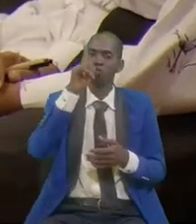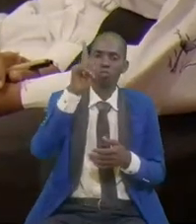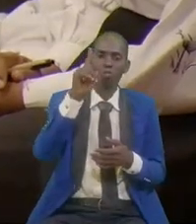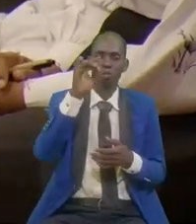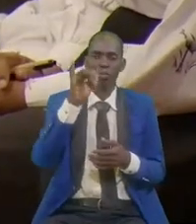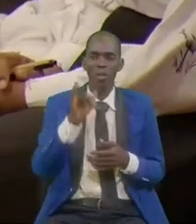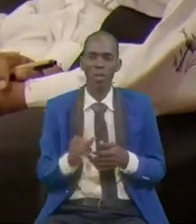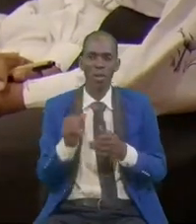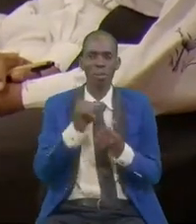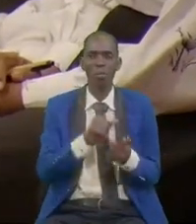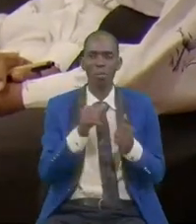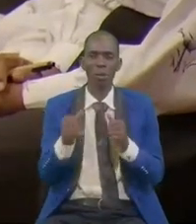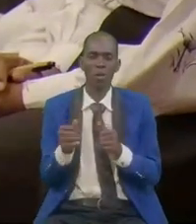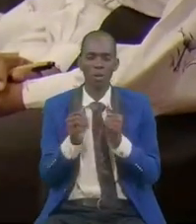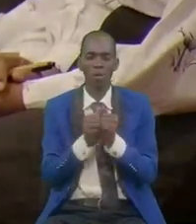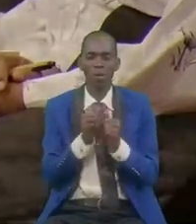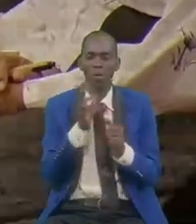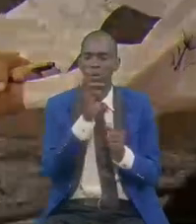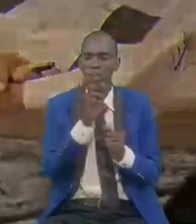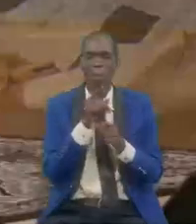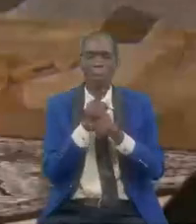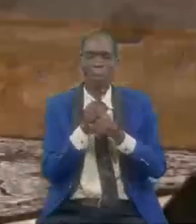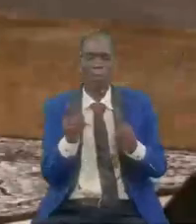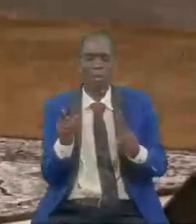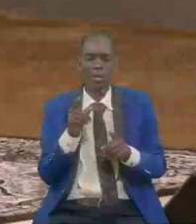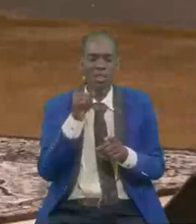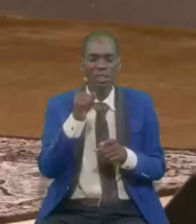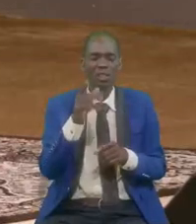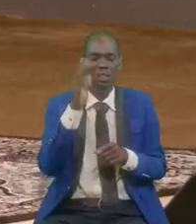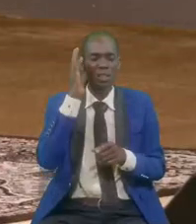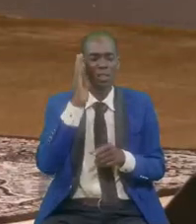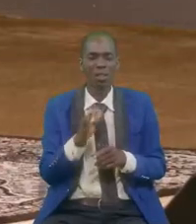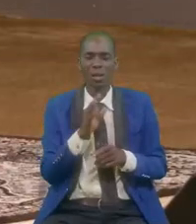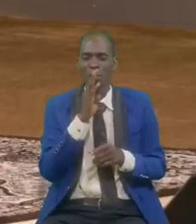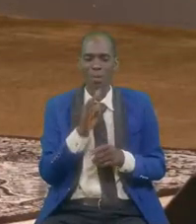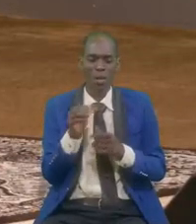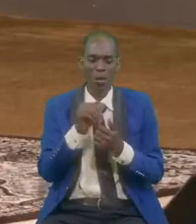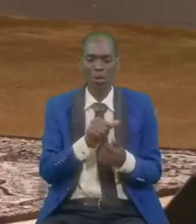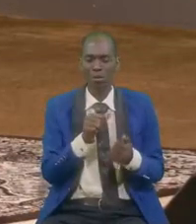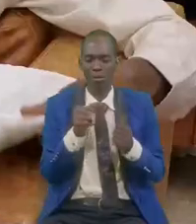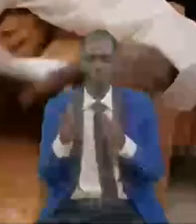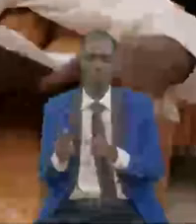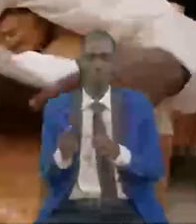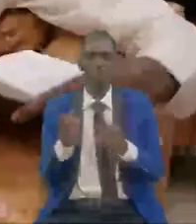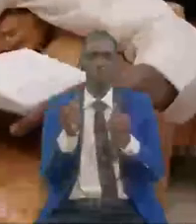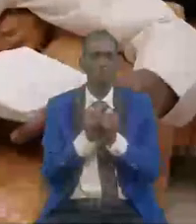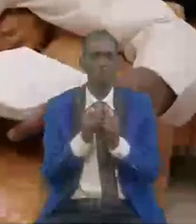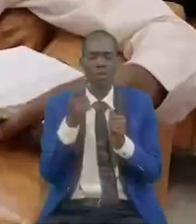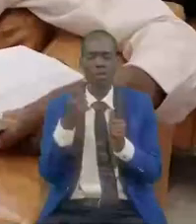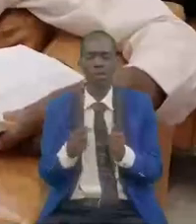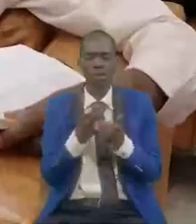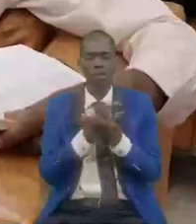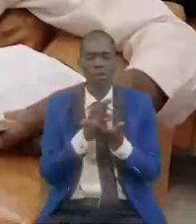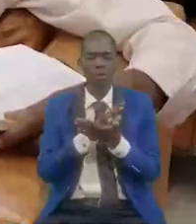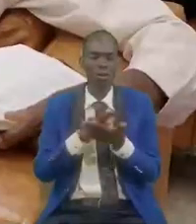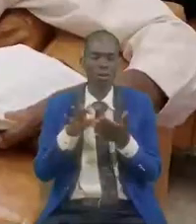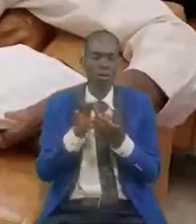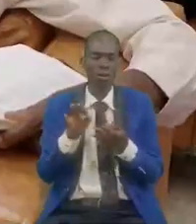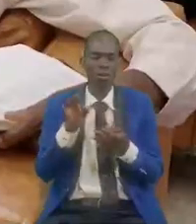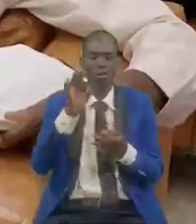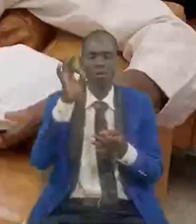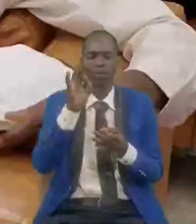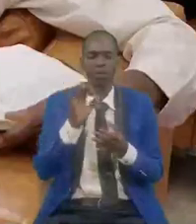d'eau, mais vous, dans peu de jours, vous serez baptisés du Saint-Esprit.